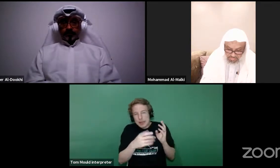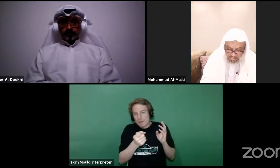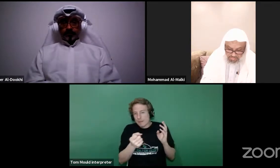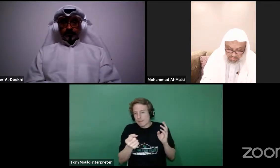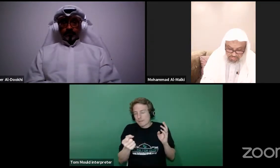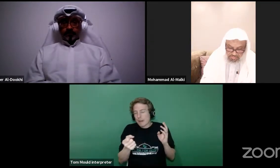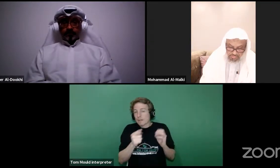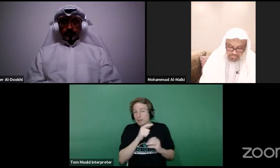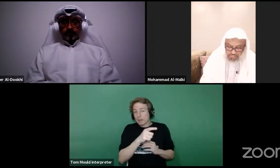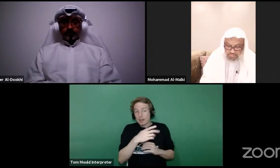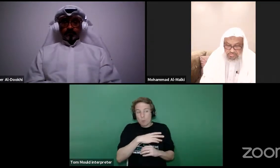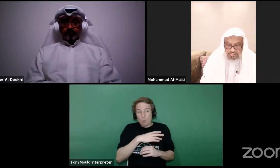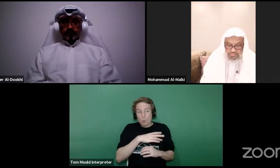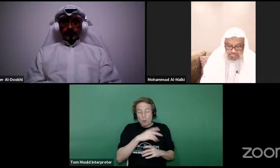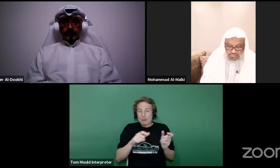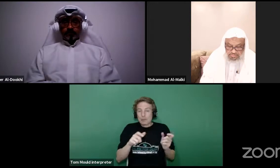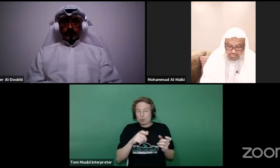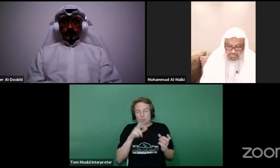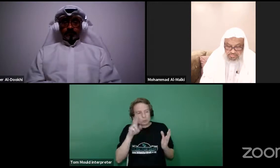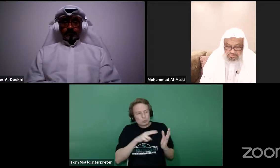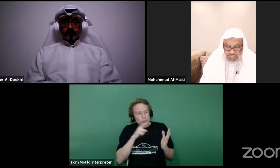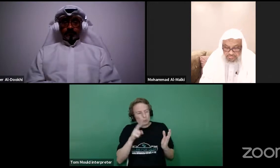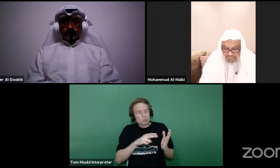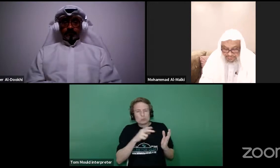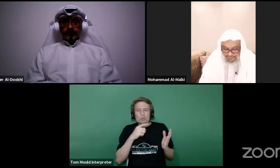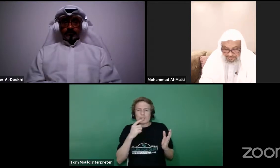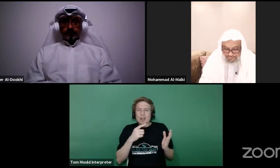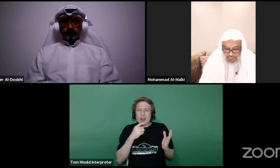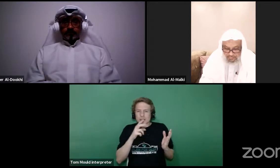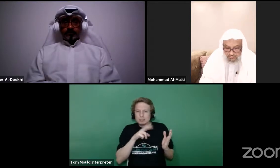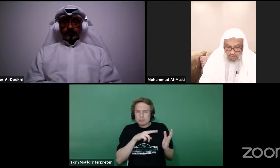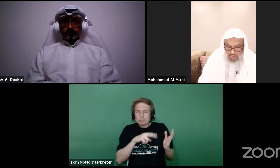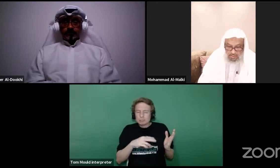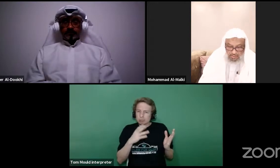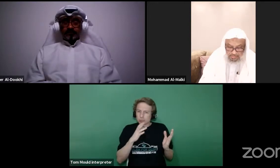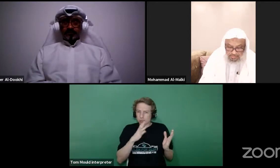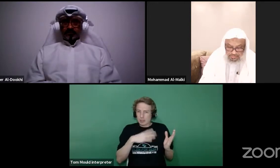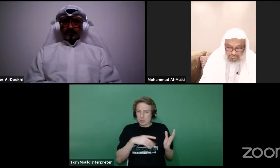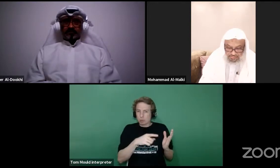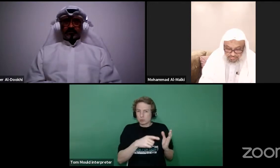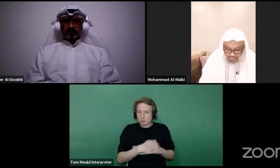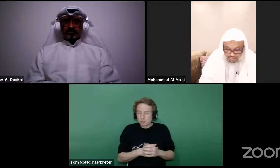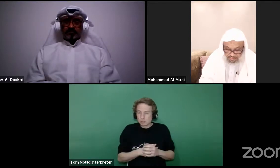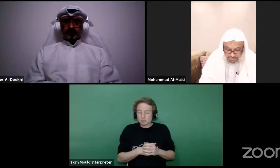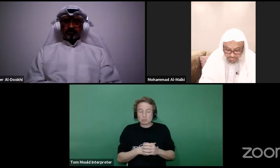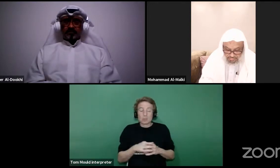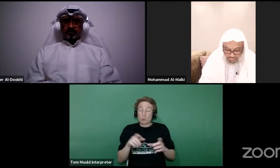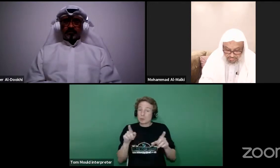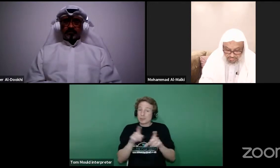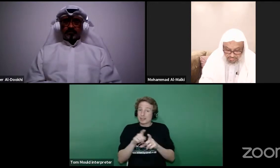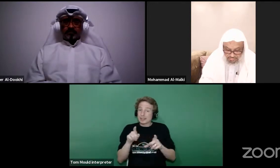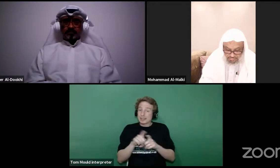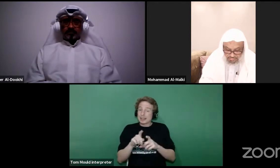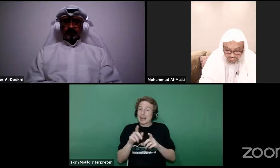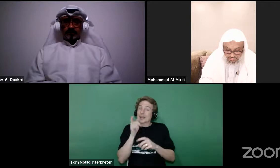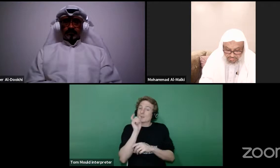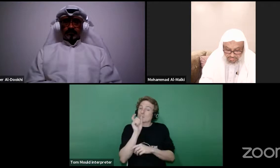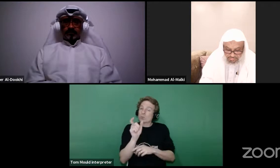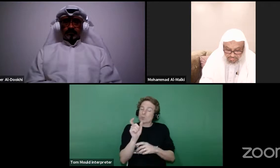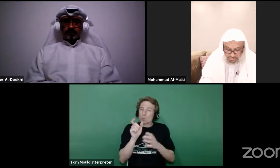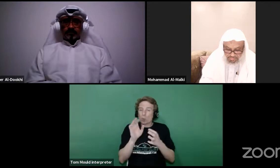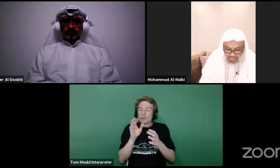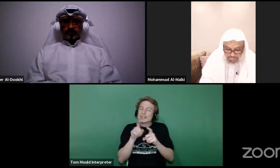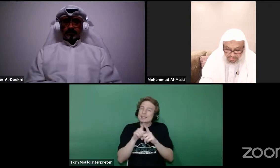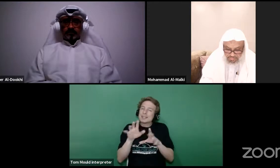upon them. And here this verb قرأ يقرأ is used, this same verb, which is in conformity with